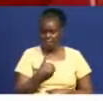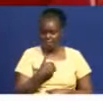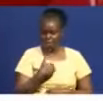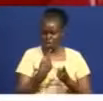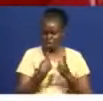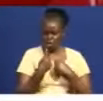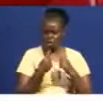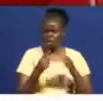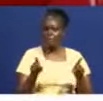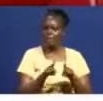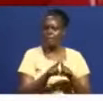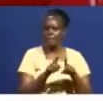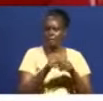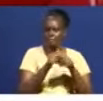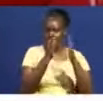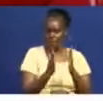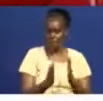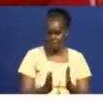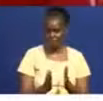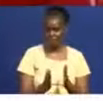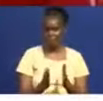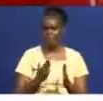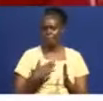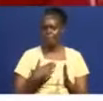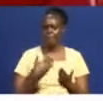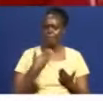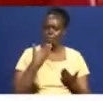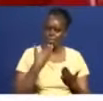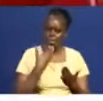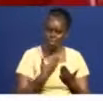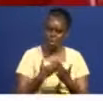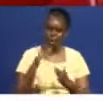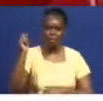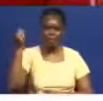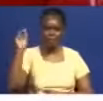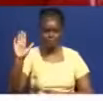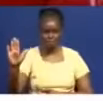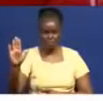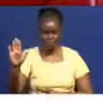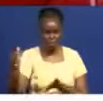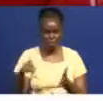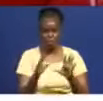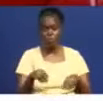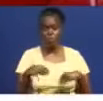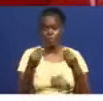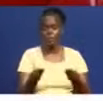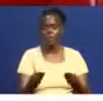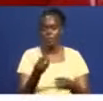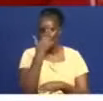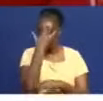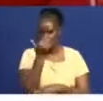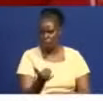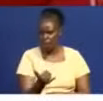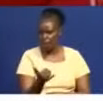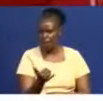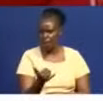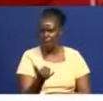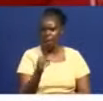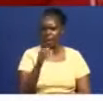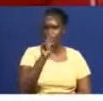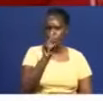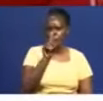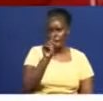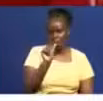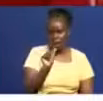kama kiongozi ambaye nimetoka nyanjani. Na namshukuru rais kwa kuweza kunipa fursa hii, kwa sababu chama cha